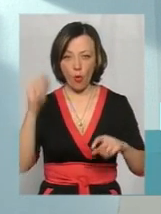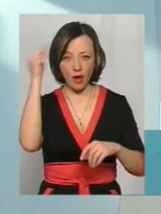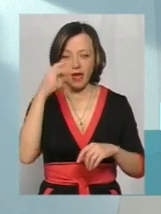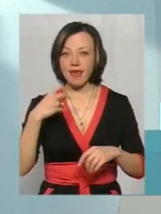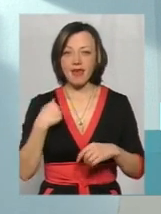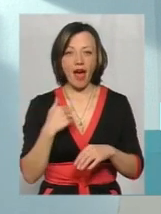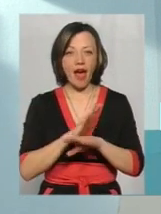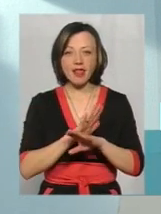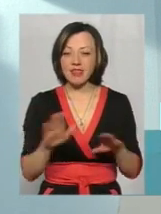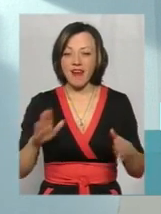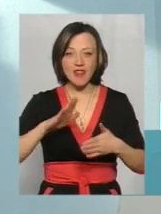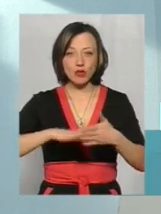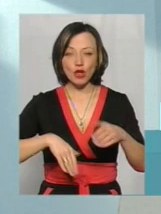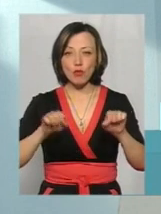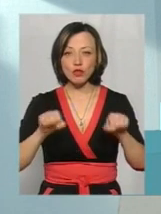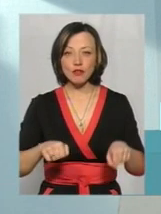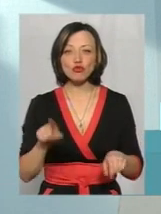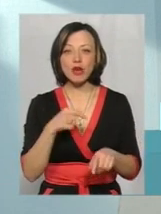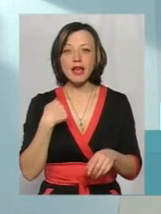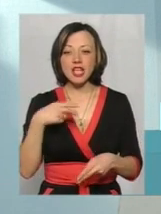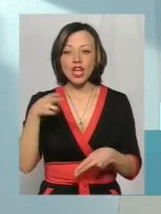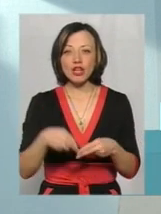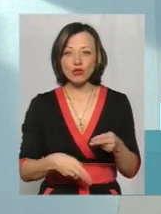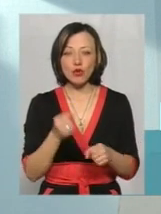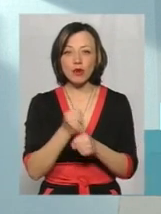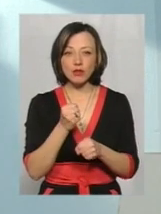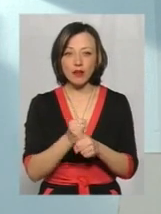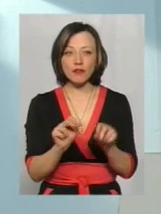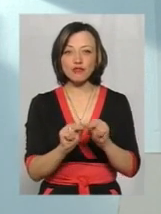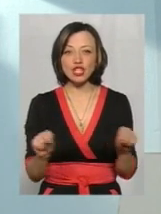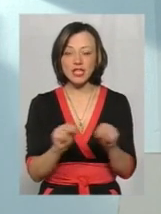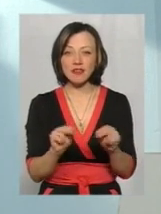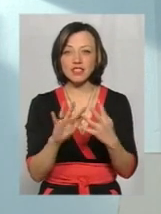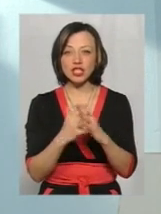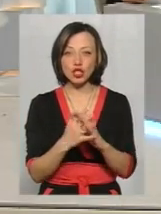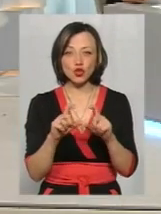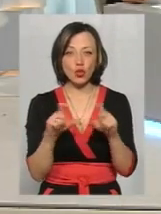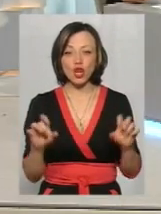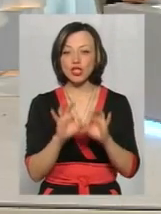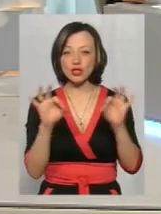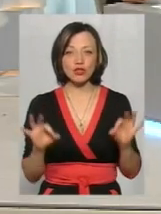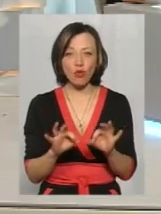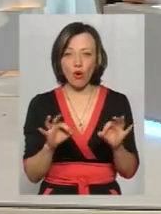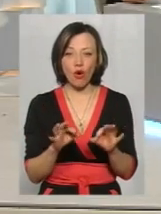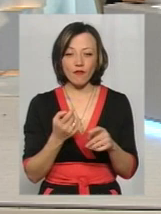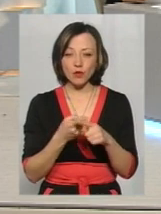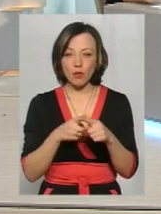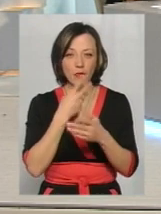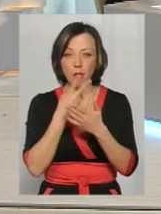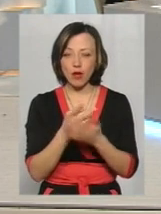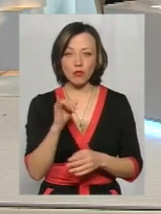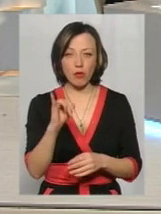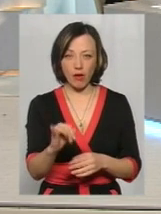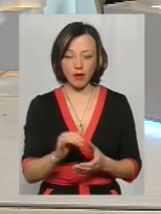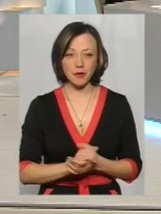виключаю можливості, що завершувати свою трудову діяльність мені прийдеться вчителем у сільській школі, і нічого в цьому не вбачаю поганого.